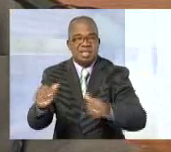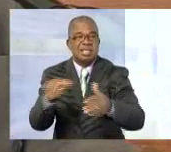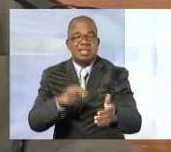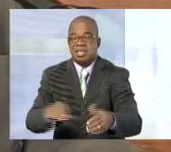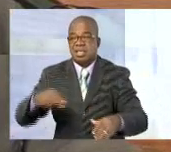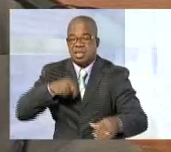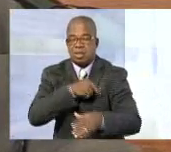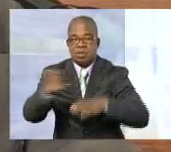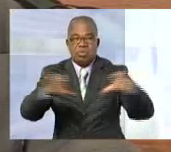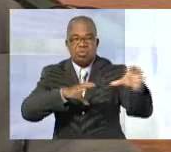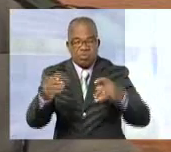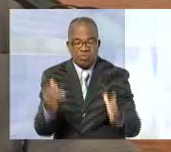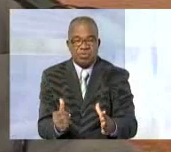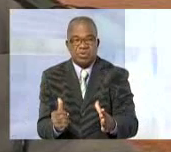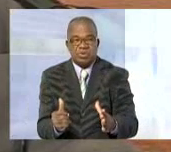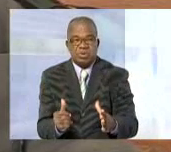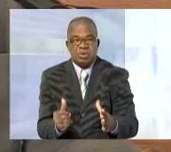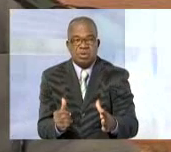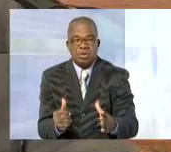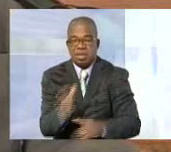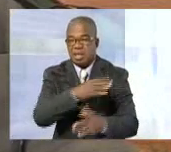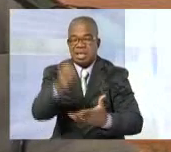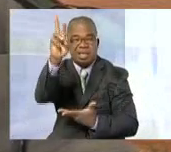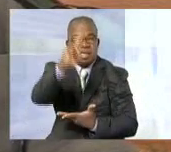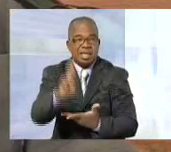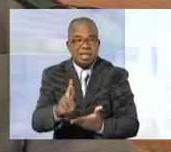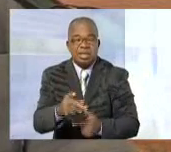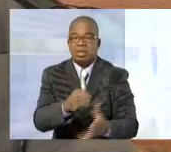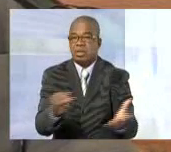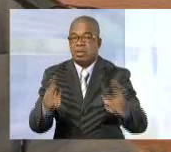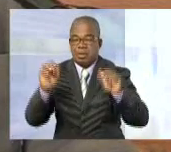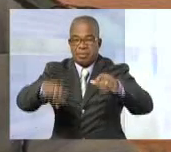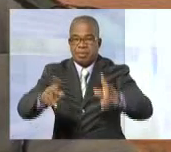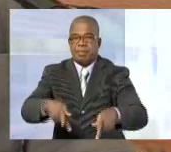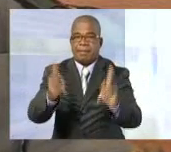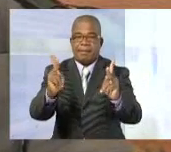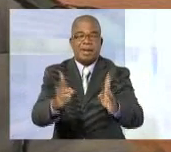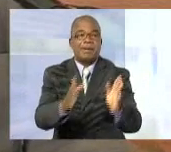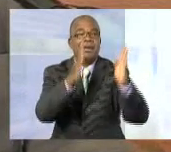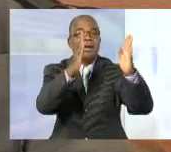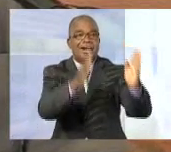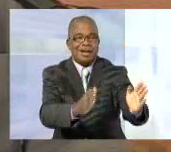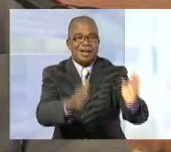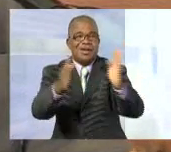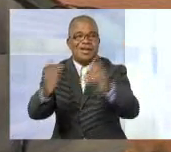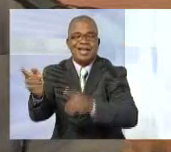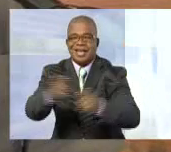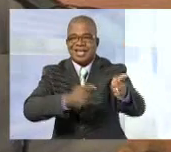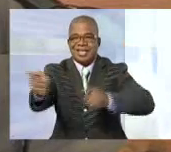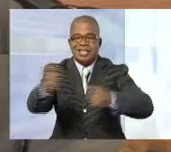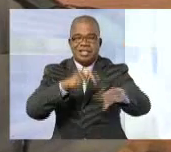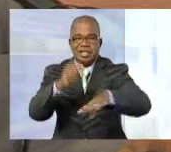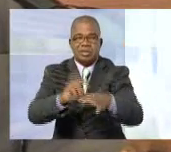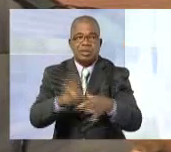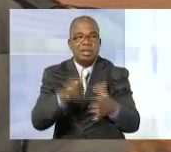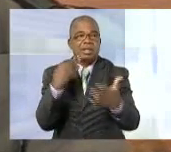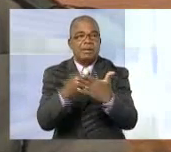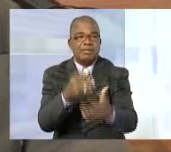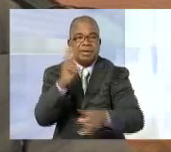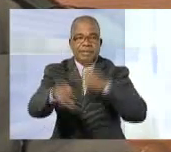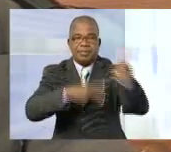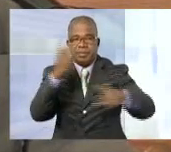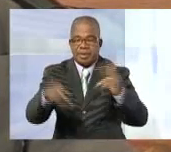suivi, dont les résultats devraient permettre l'amélioration de la gestion des finances publiques, particulièrement